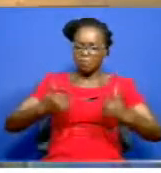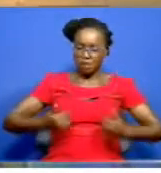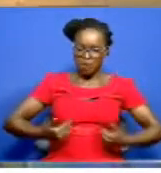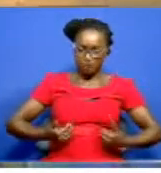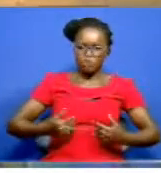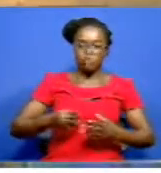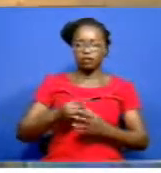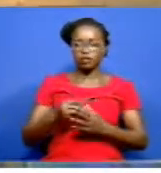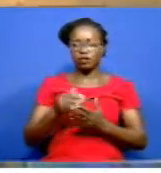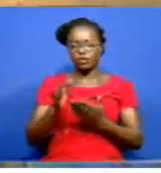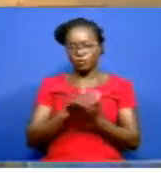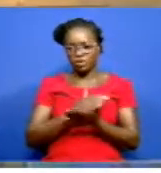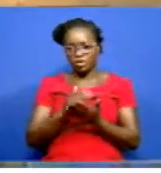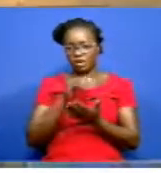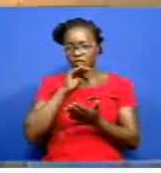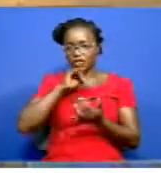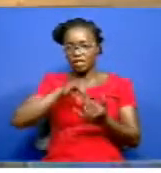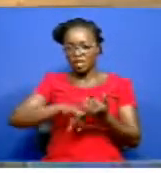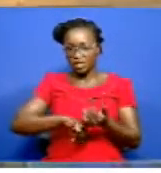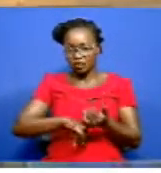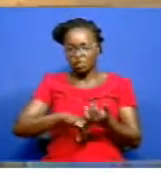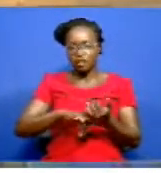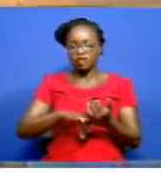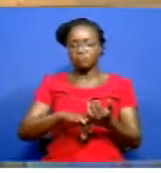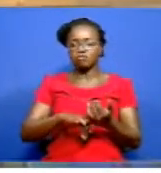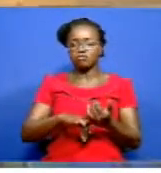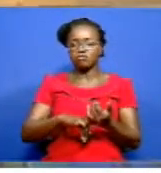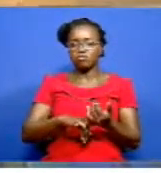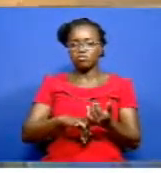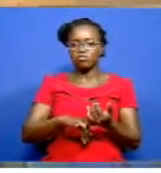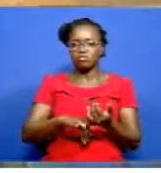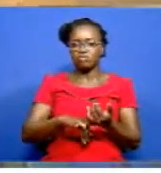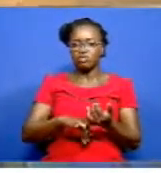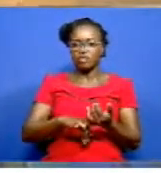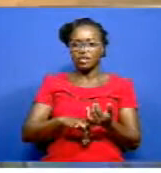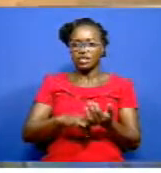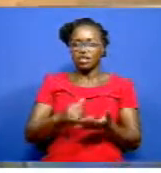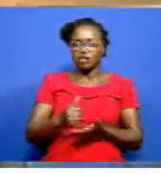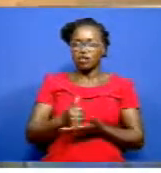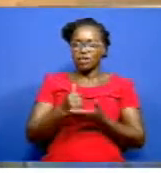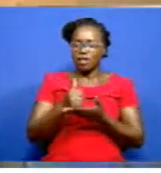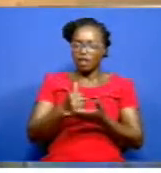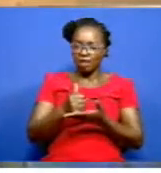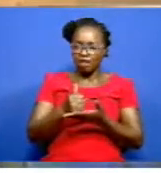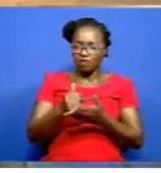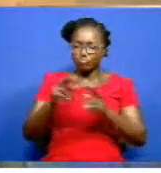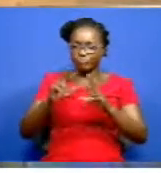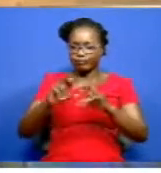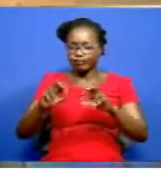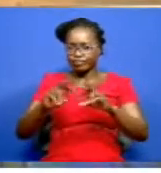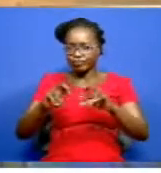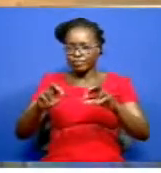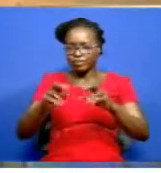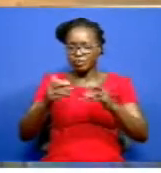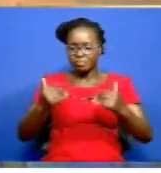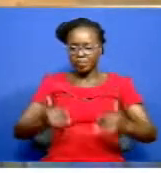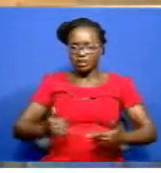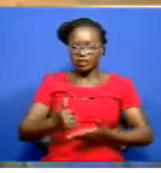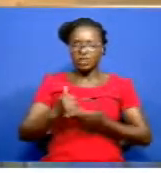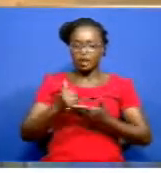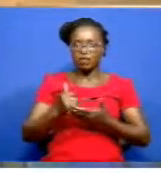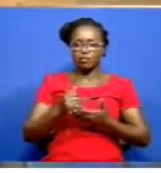uambie mume wako ama mpenzi wako akutafutie mtu akoshe vyombo, ama akutafutie mtu